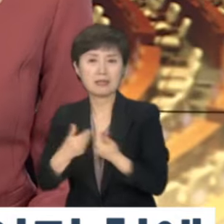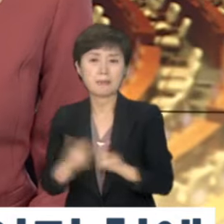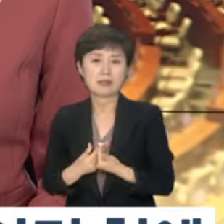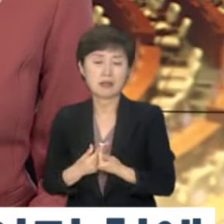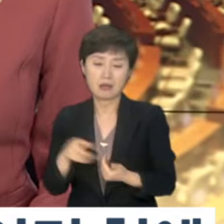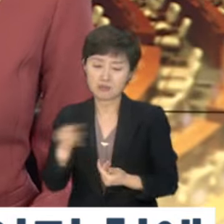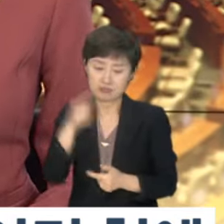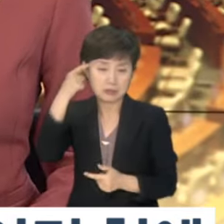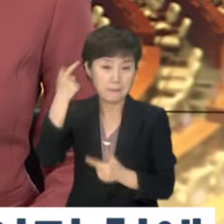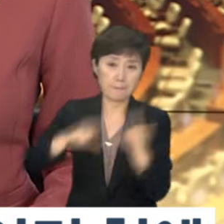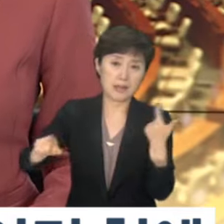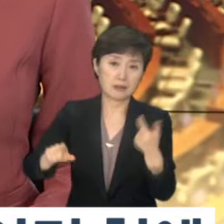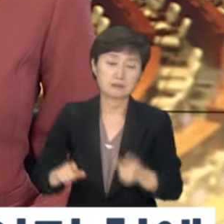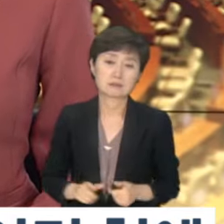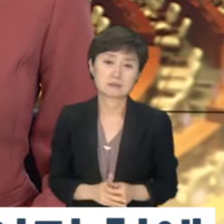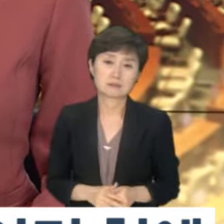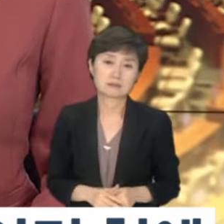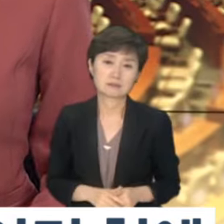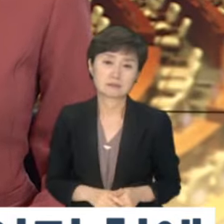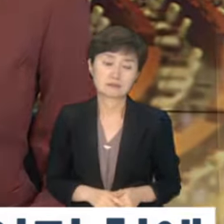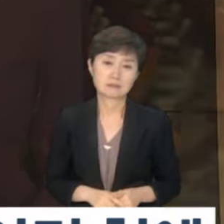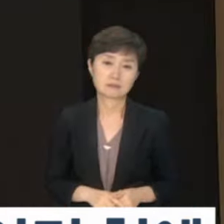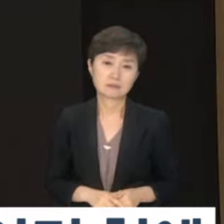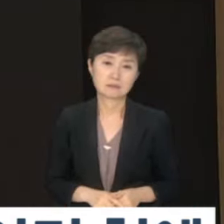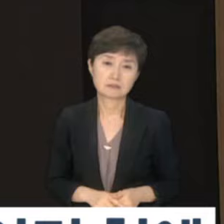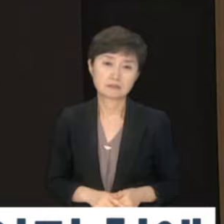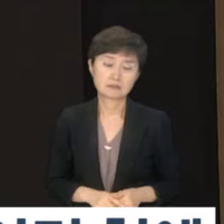맞서고 있습니다. 이화영 기자입니다.